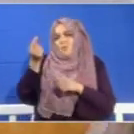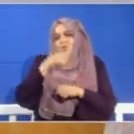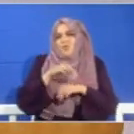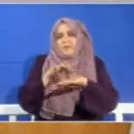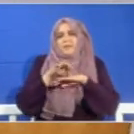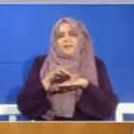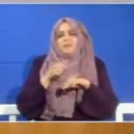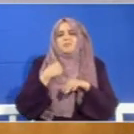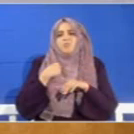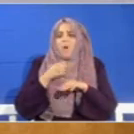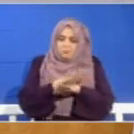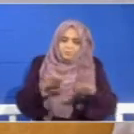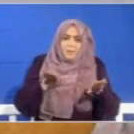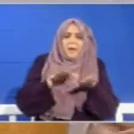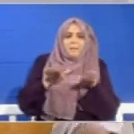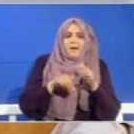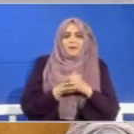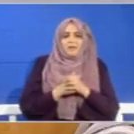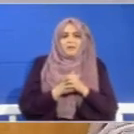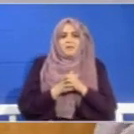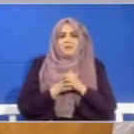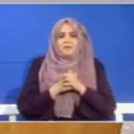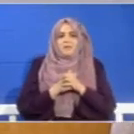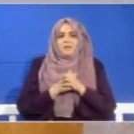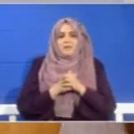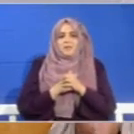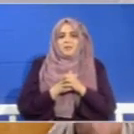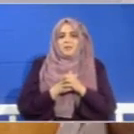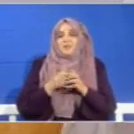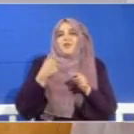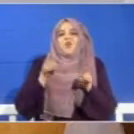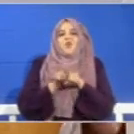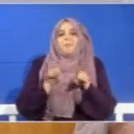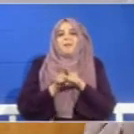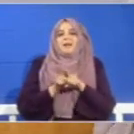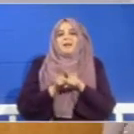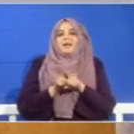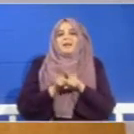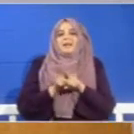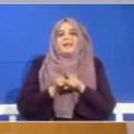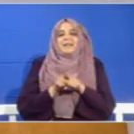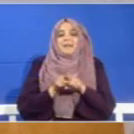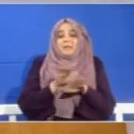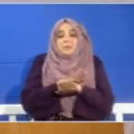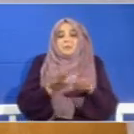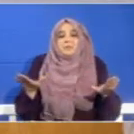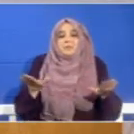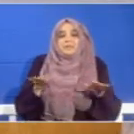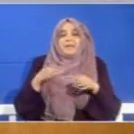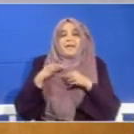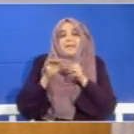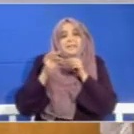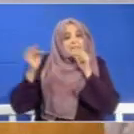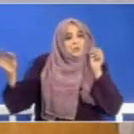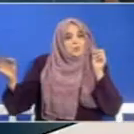نوم. يلا، وجعلت في فراشه شيء مش كما احنا نديروا النيلو. يعني ثوب قطعة قماش